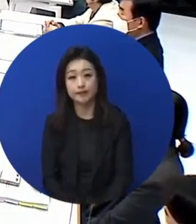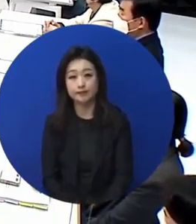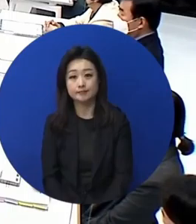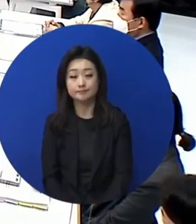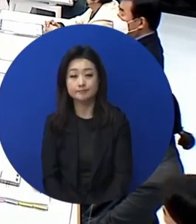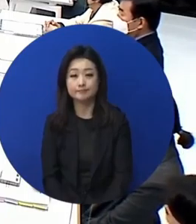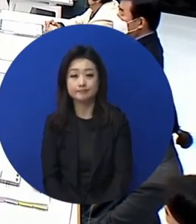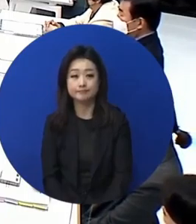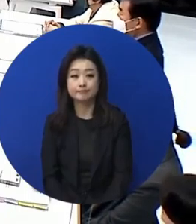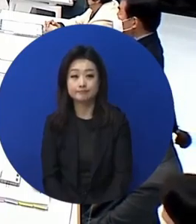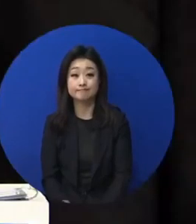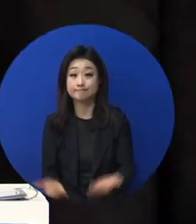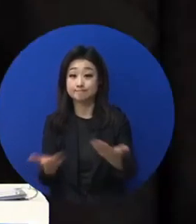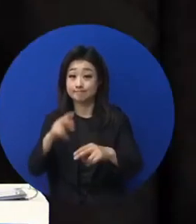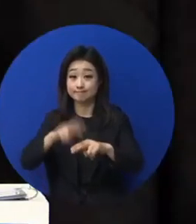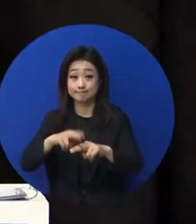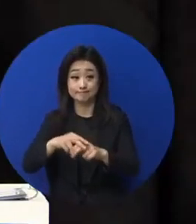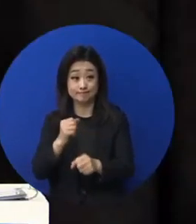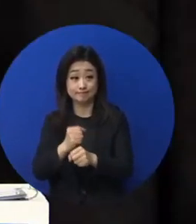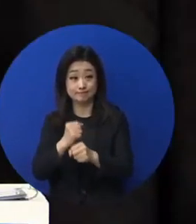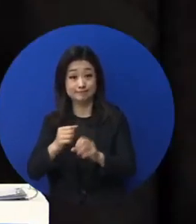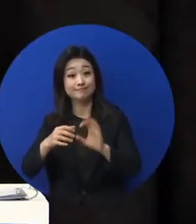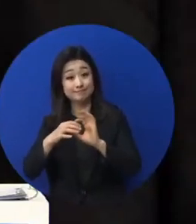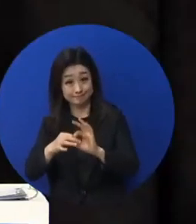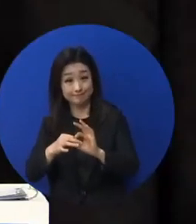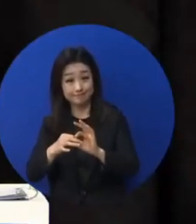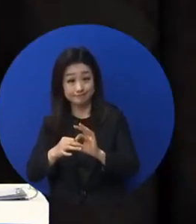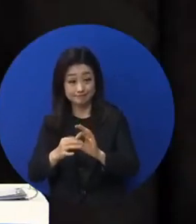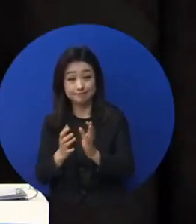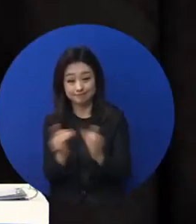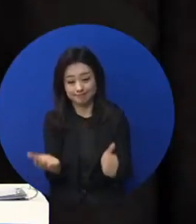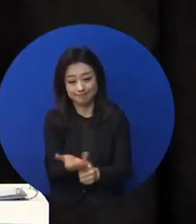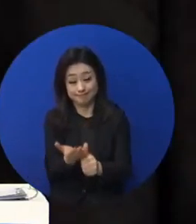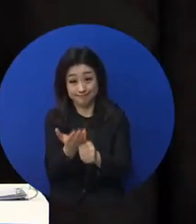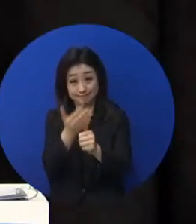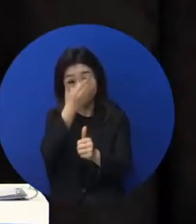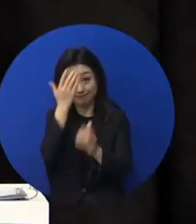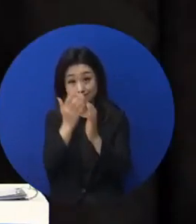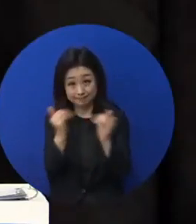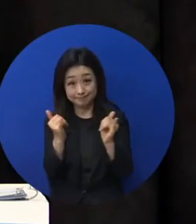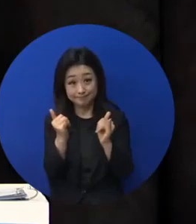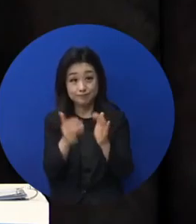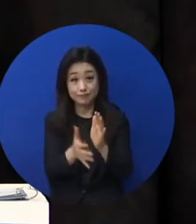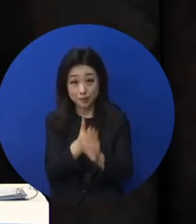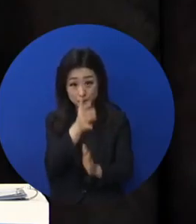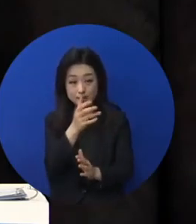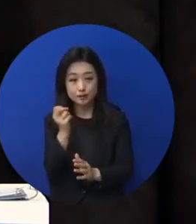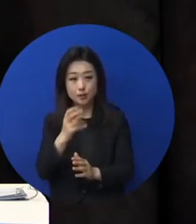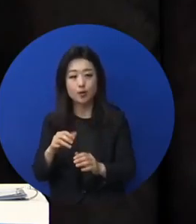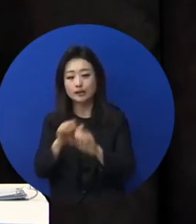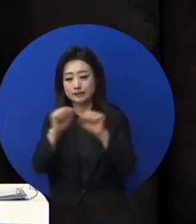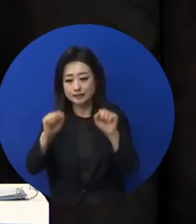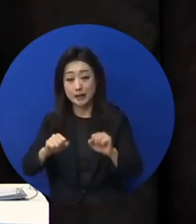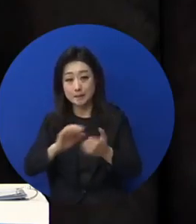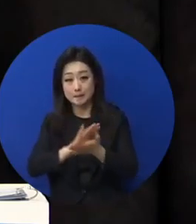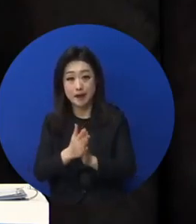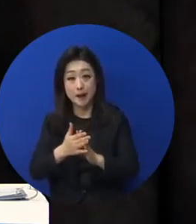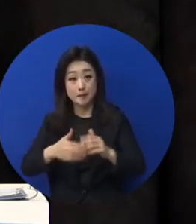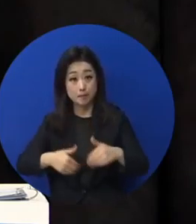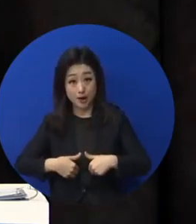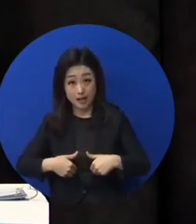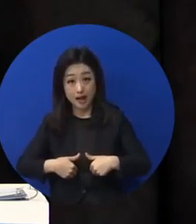생각을 합니다. 네, 뭐 일자리 창출과 관련해서 인재 투자란 청년 도시 또 사회 구조적 측면에서 접근할 필요가 있다. 또